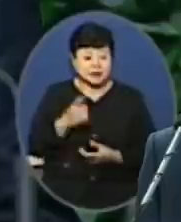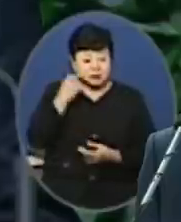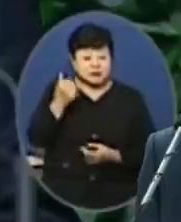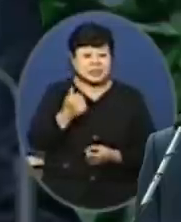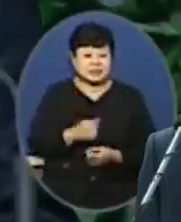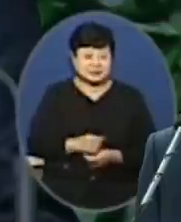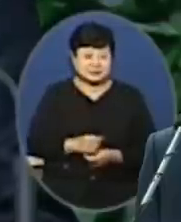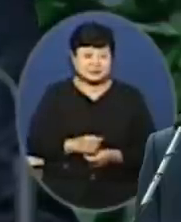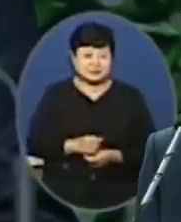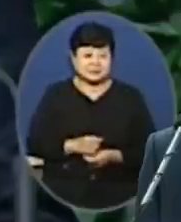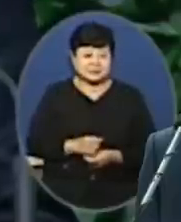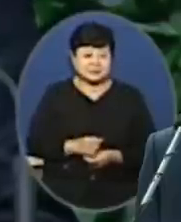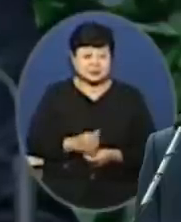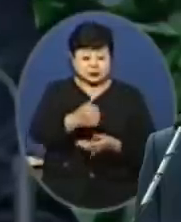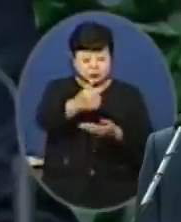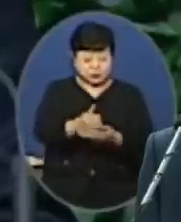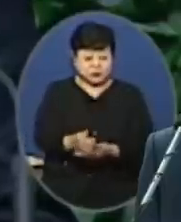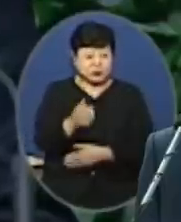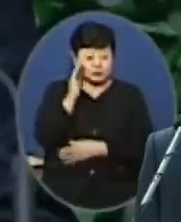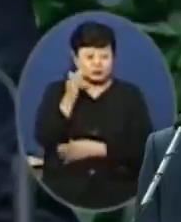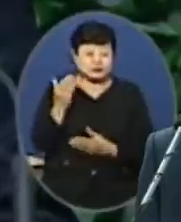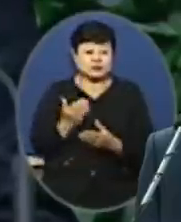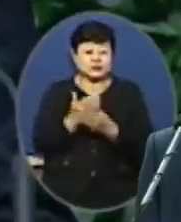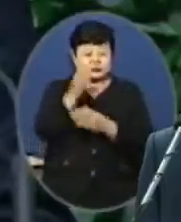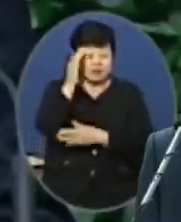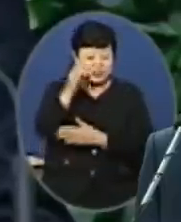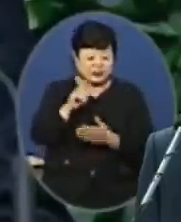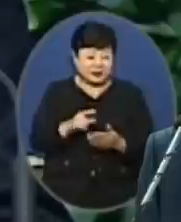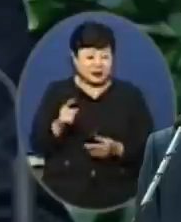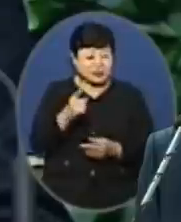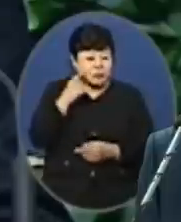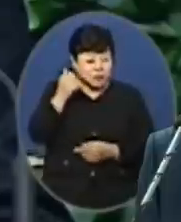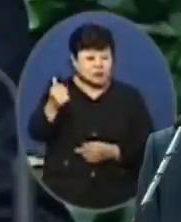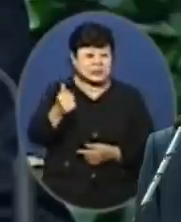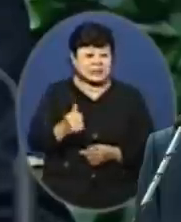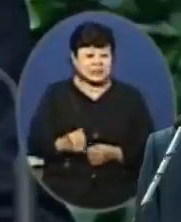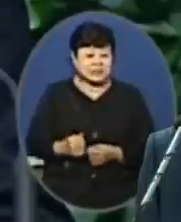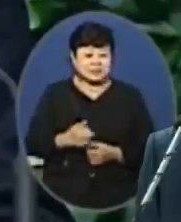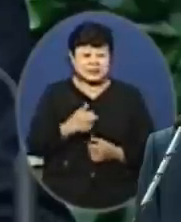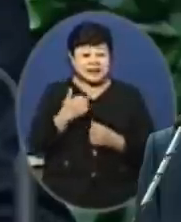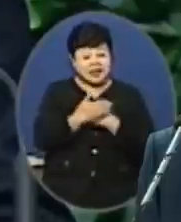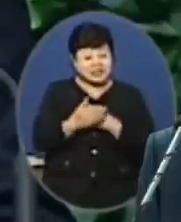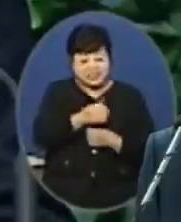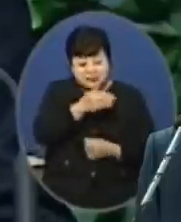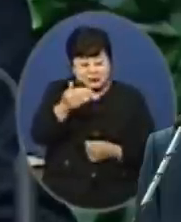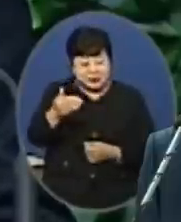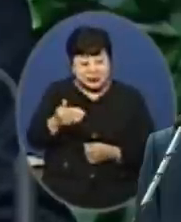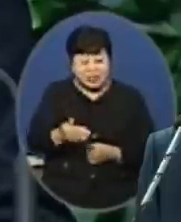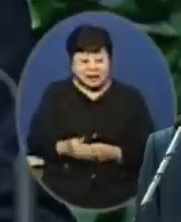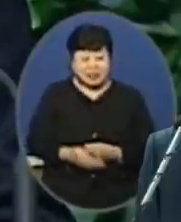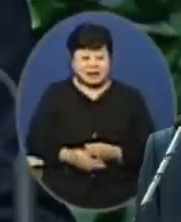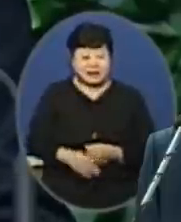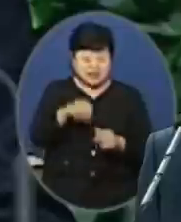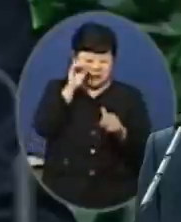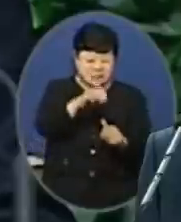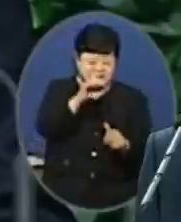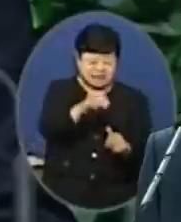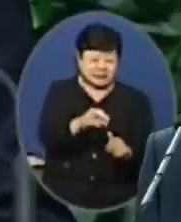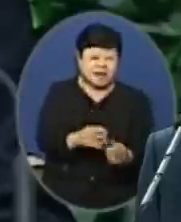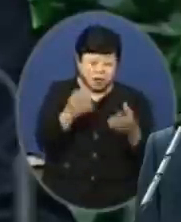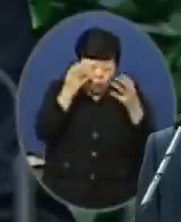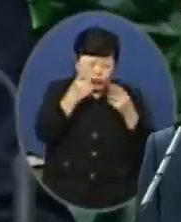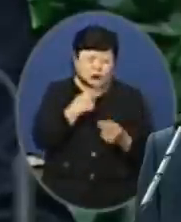목사님을 청해가지고서 부흥회를 할 때 어떤 목사님이 과장 은혜롭습니까? 고통을 많이